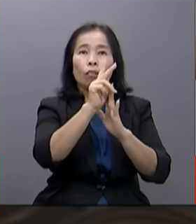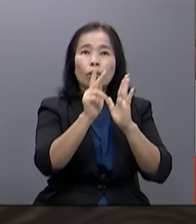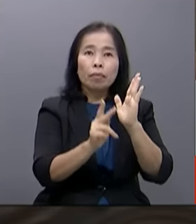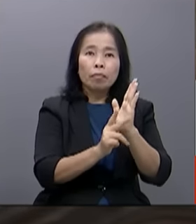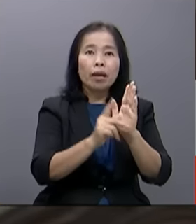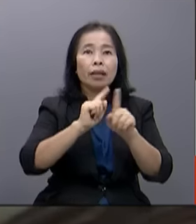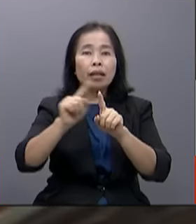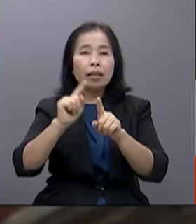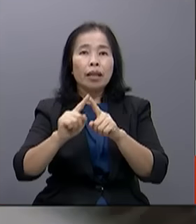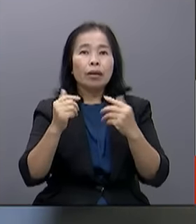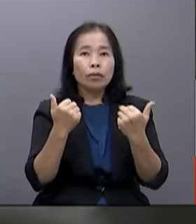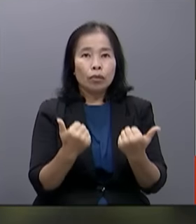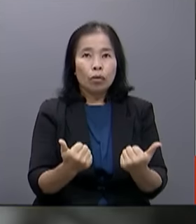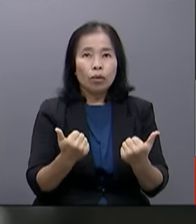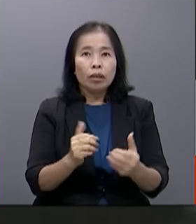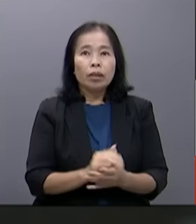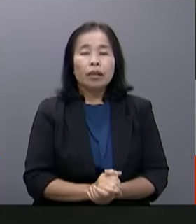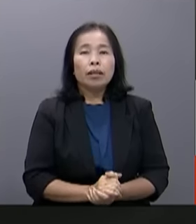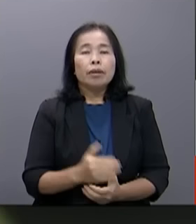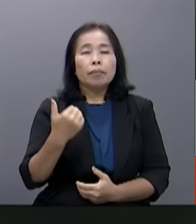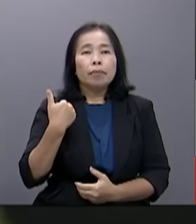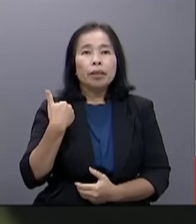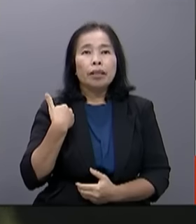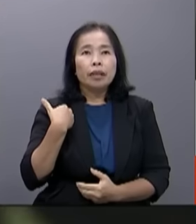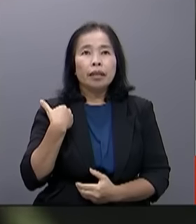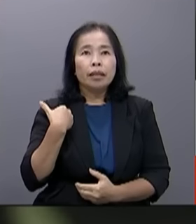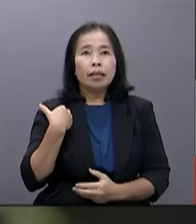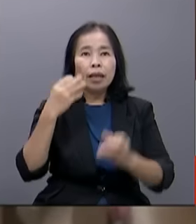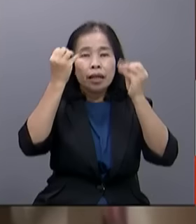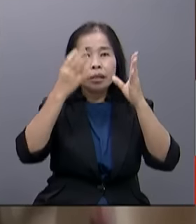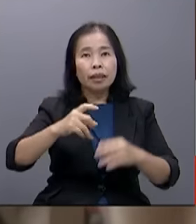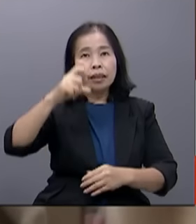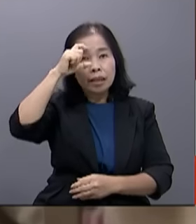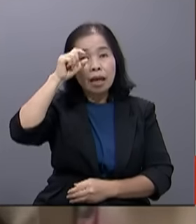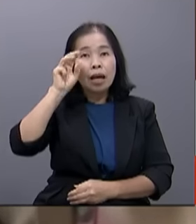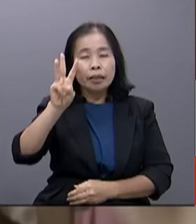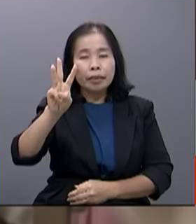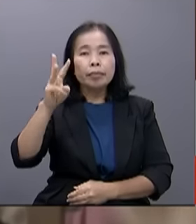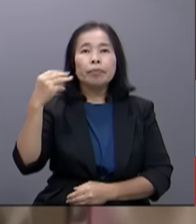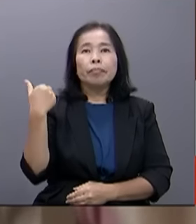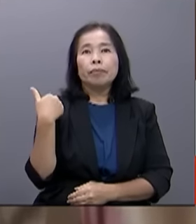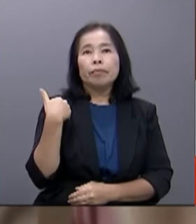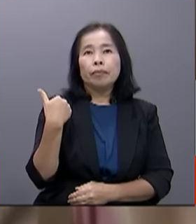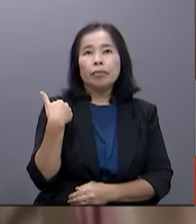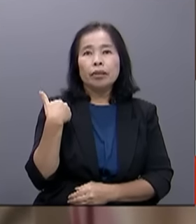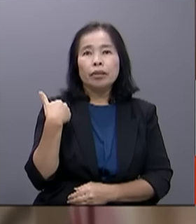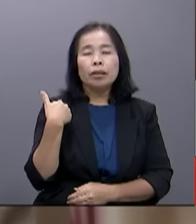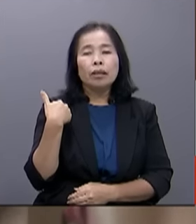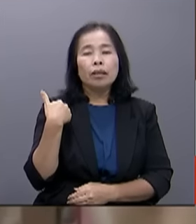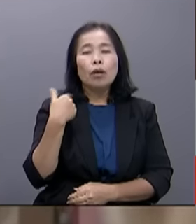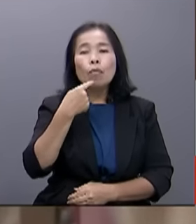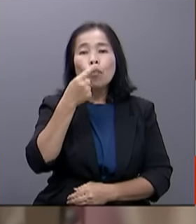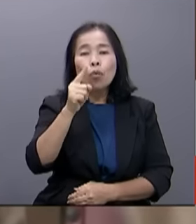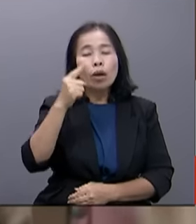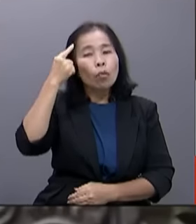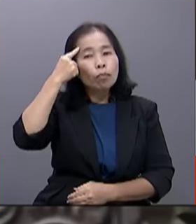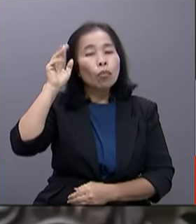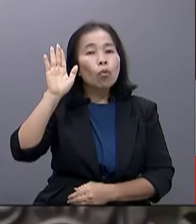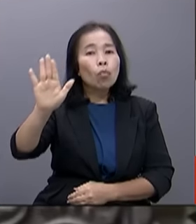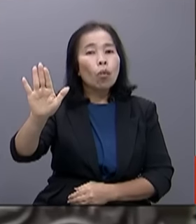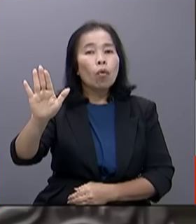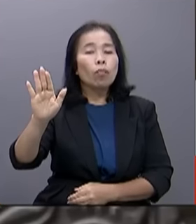นี้เบื้องต้นท่านอาจารย์ทูเนี่ยได้ชี้ออกมาโดยอ้างความเห็นของกฤษฎีกาว่าเป็นคำสั่